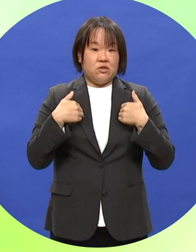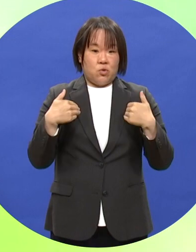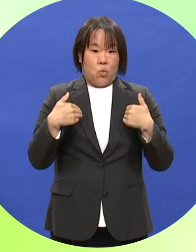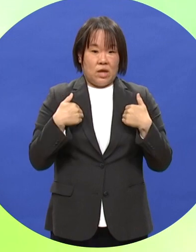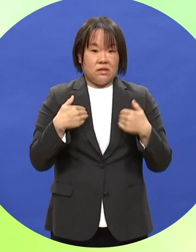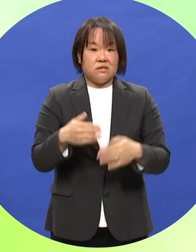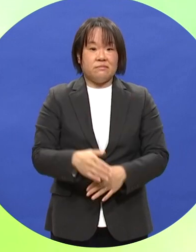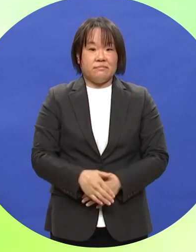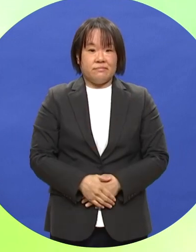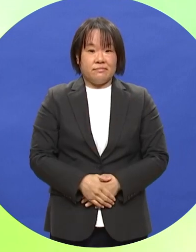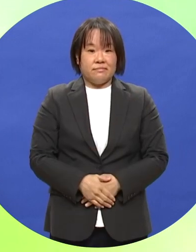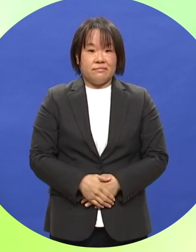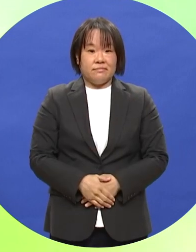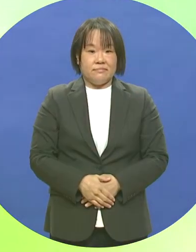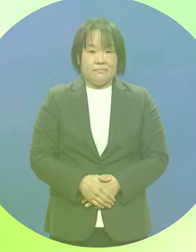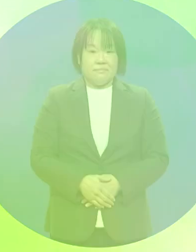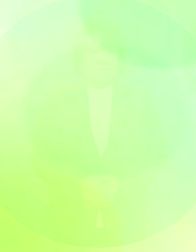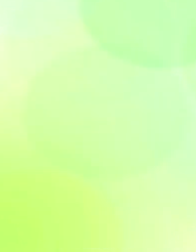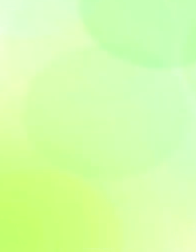となります。